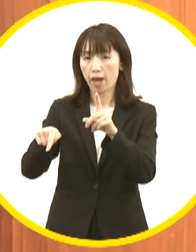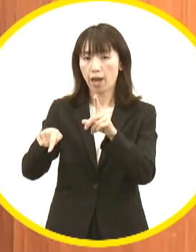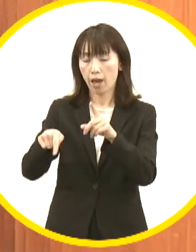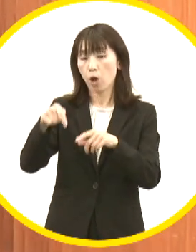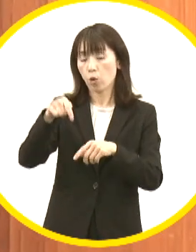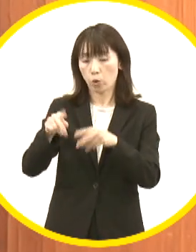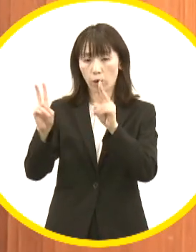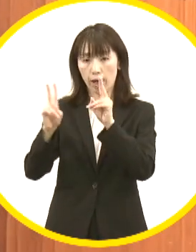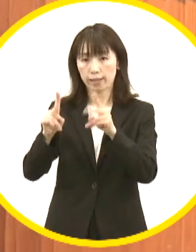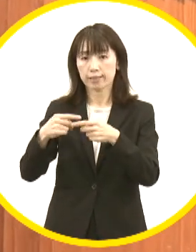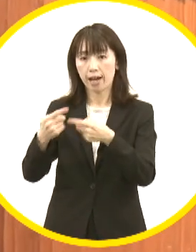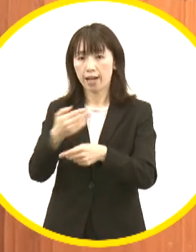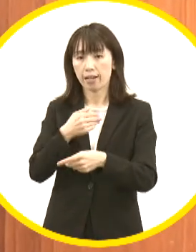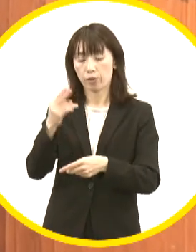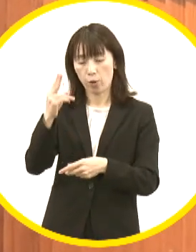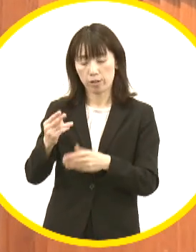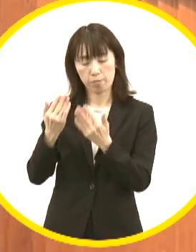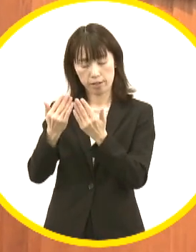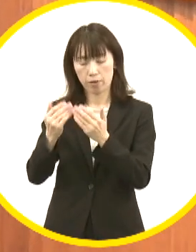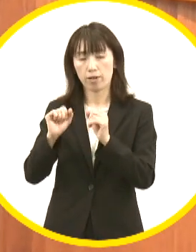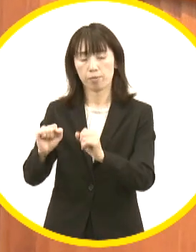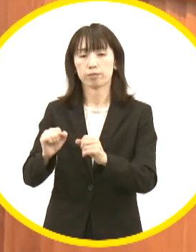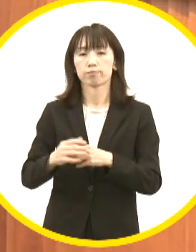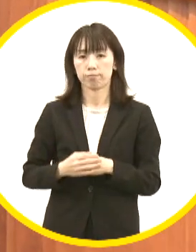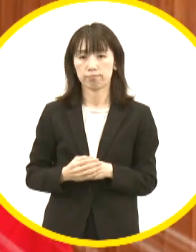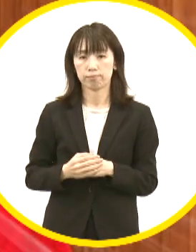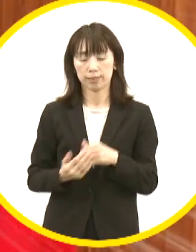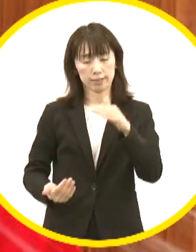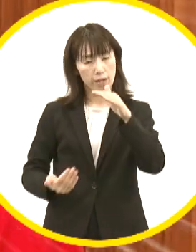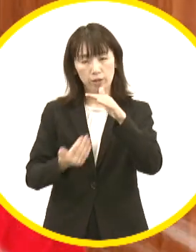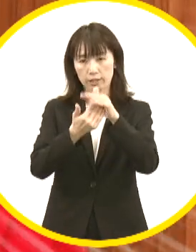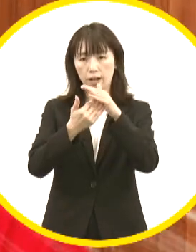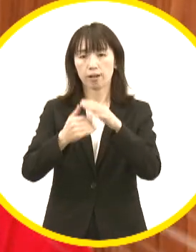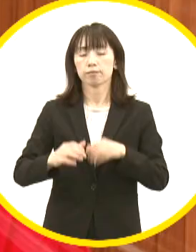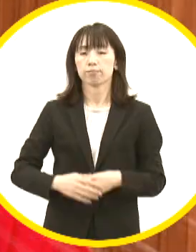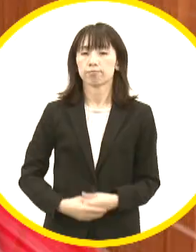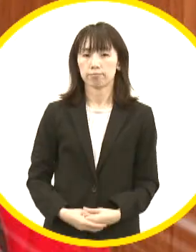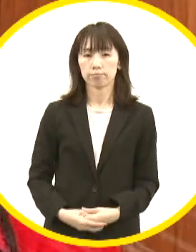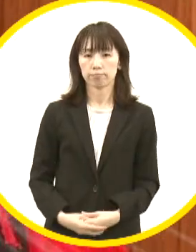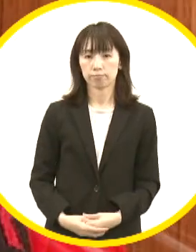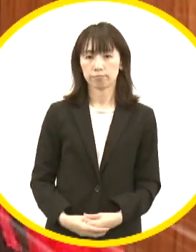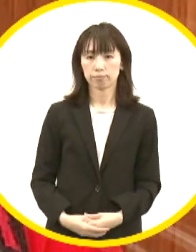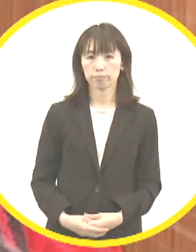この会社に入れるような勉強をします。最高でした。